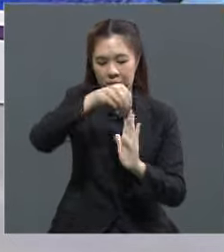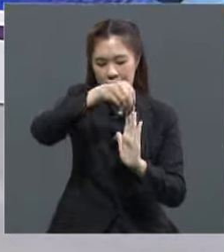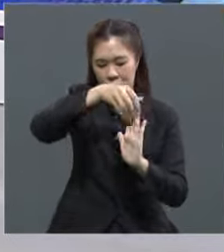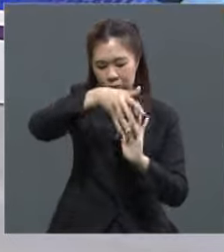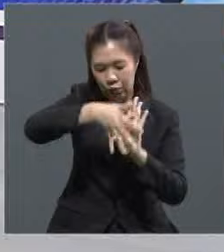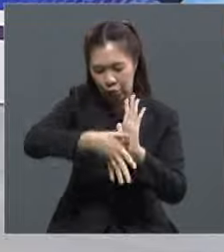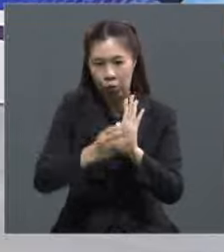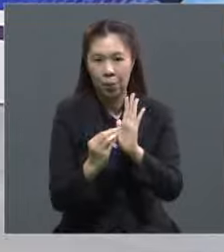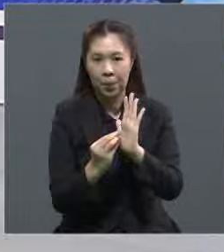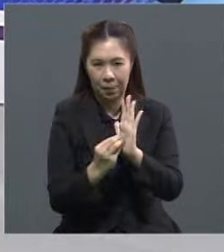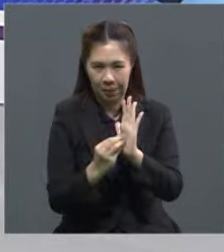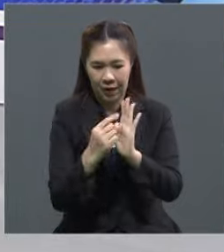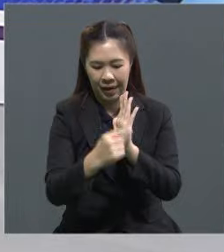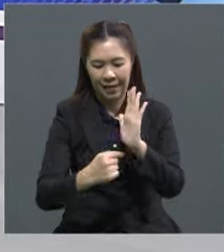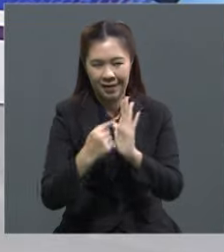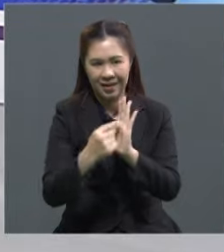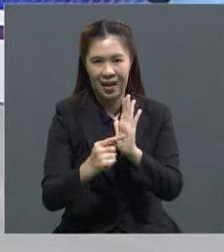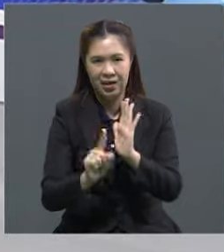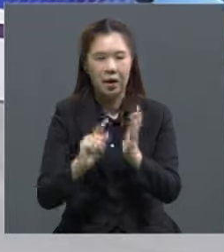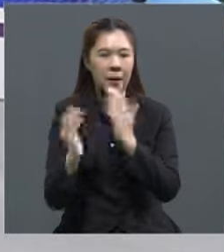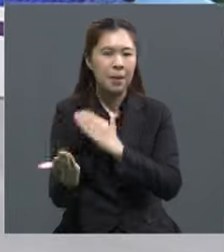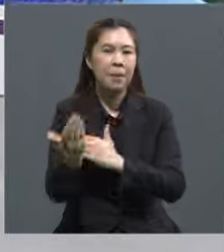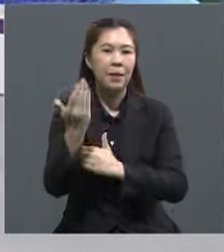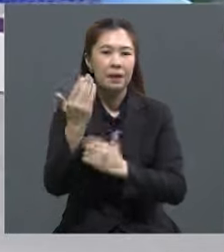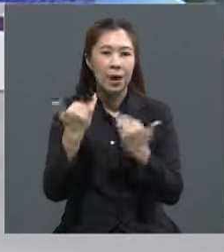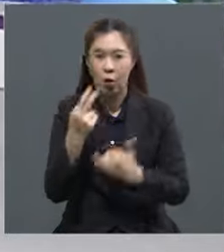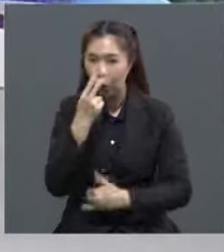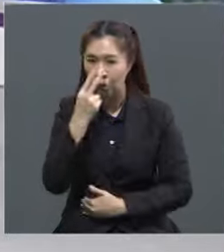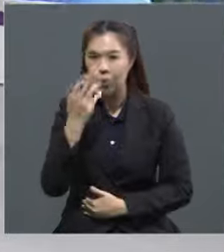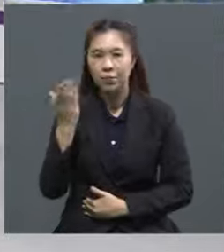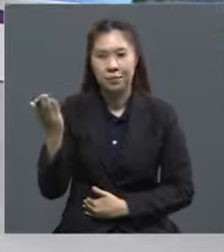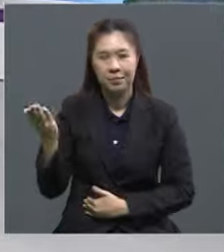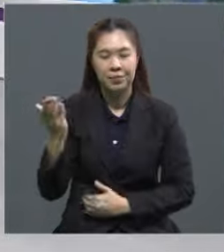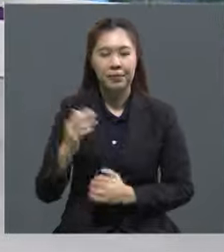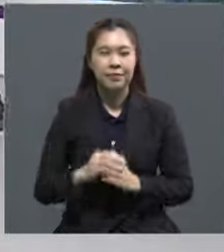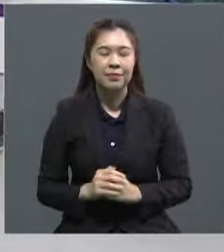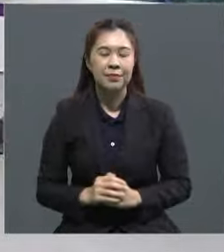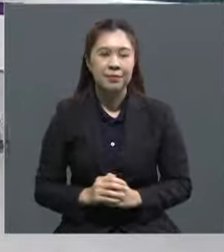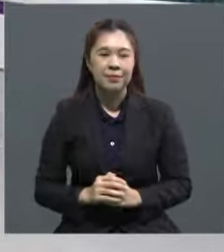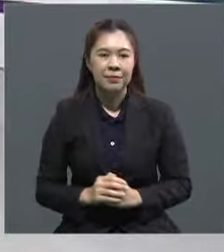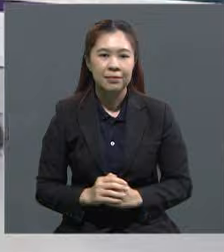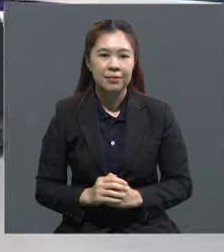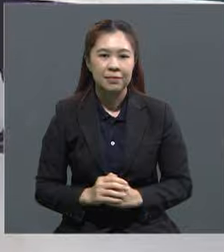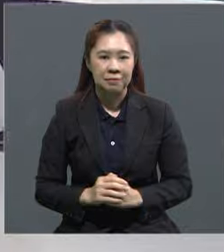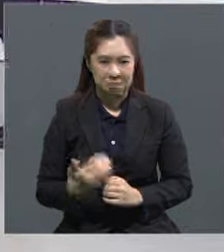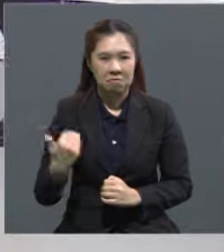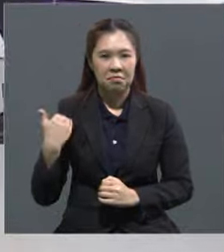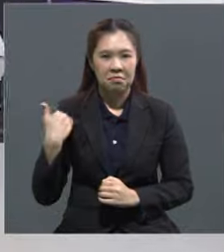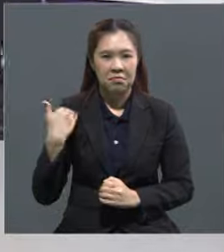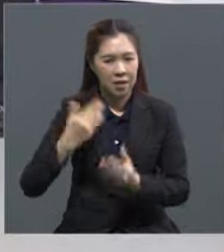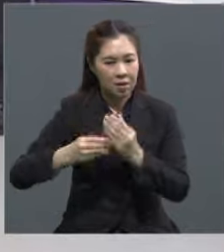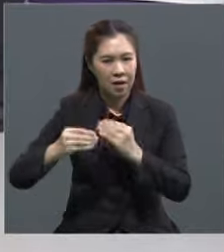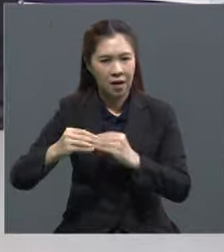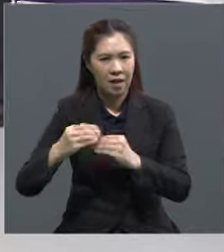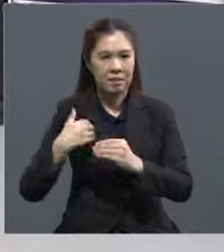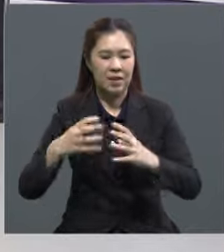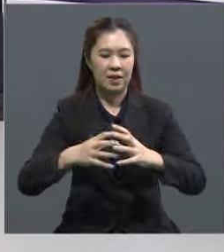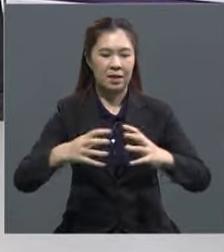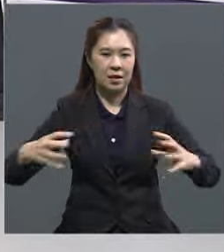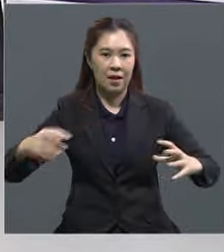อย่างไรบ้างนะปัจจุบันเพราะว่าเมื่อช่วงเช้าที่ผ่านมาเท่าที่ติดตามสถานการณ์น้ำโดยเฉพาะที่เืนเจ้าพระยาก็มีการปรับเพิ่มการระบายน้ำด้วยนะ